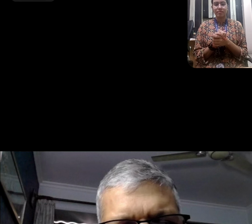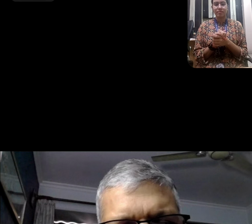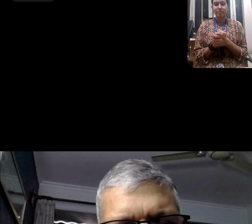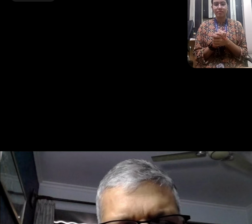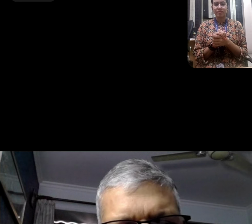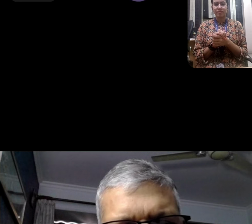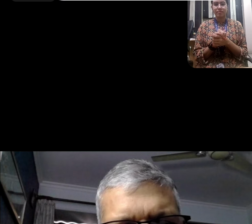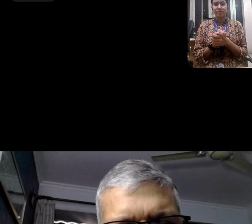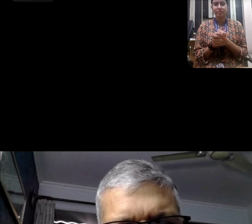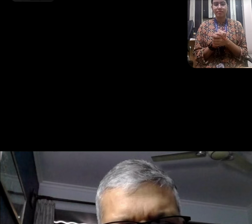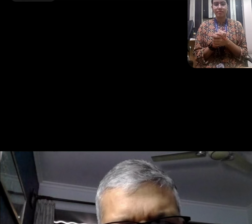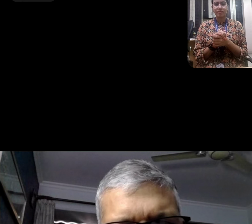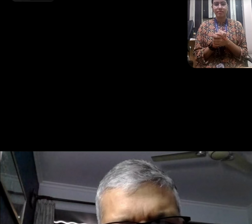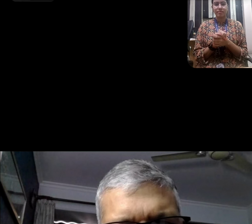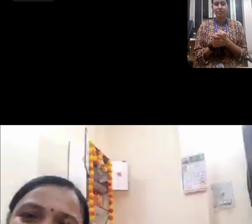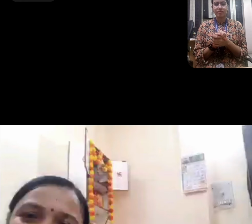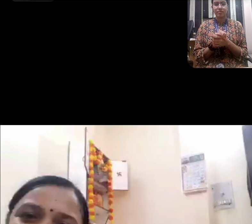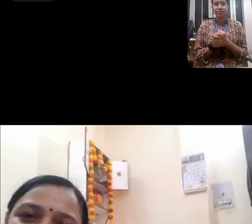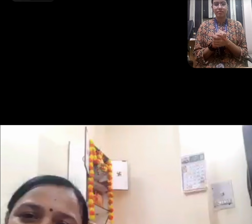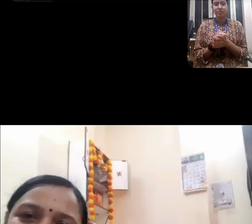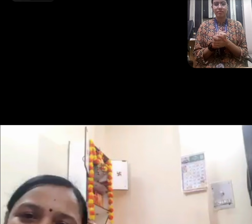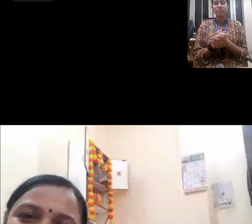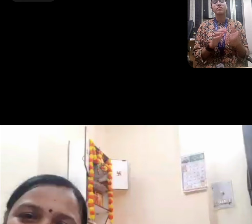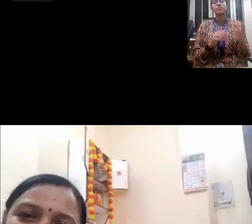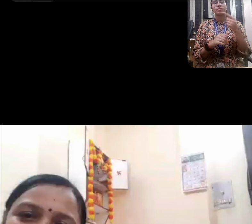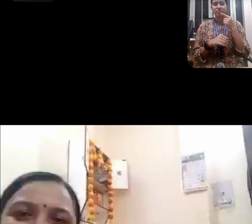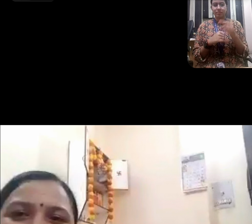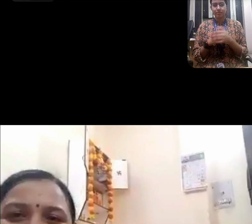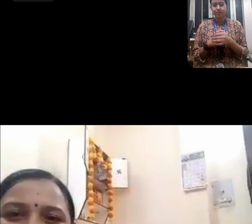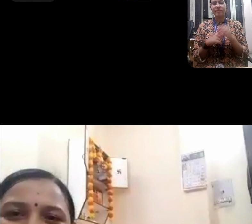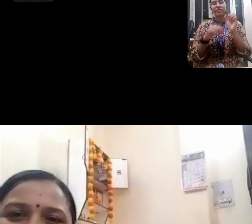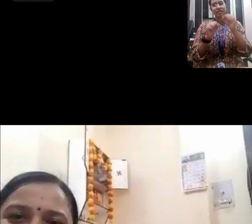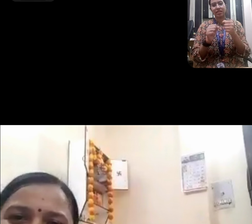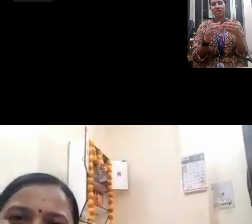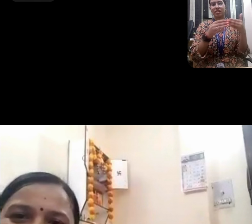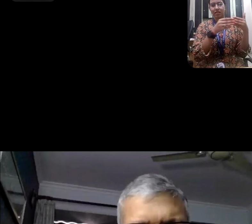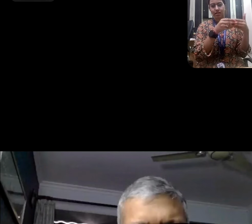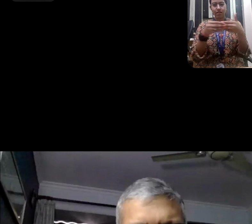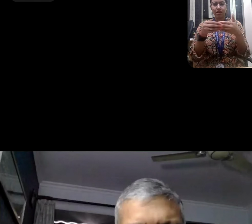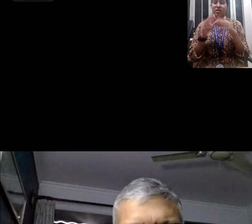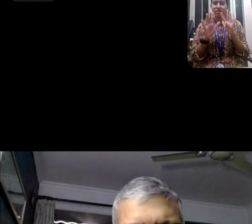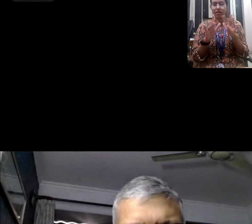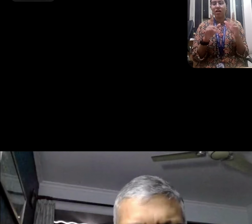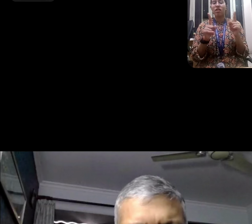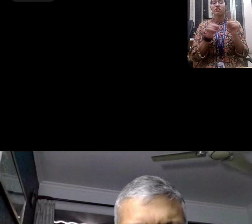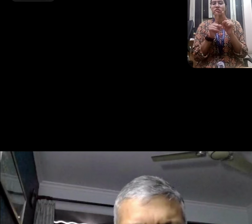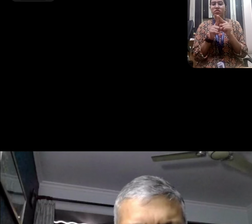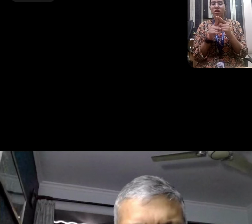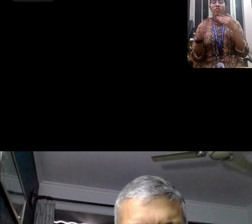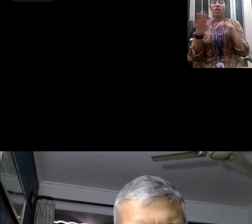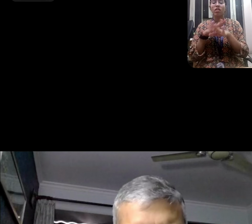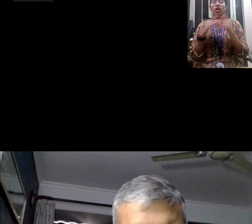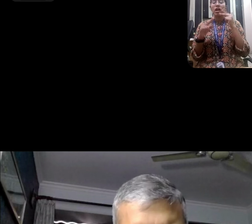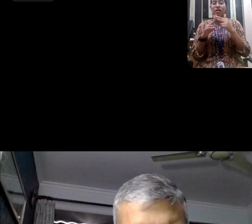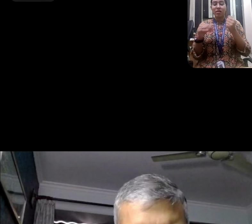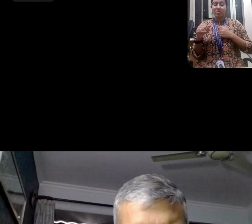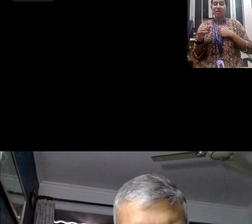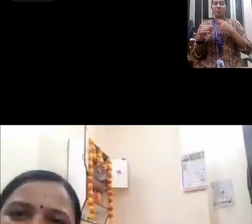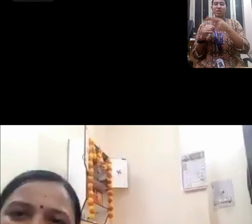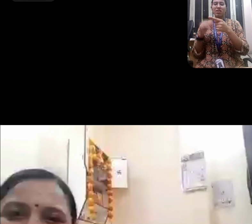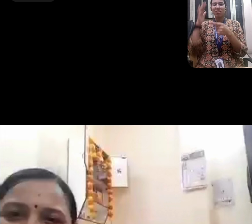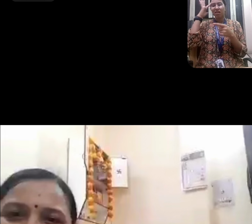जी आरती जी बोलिए। सर सार्थक की वजह से ना हमें एक अच्छी गाइडलाइन मिल रही है, कैसी थेरेपी, बच्चों को कैसे हैंडल करना,